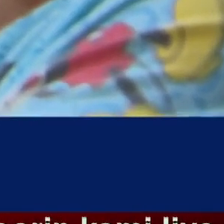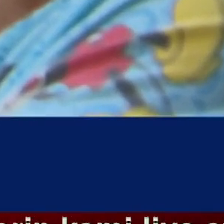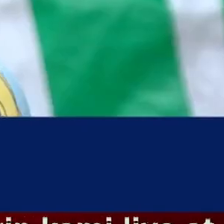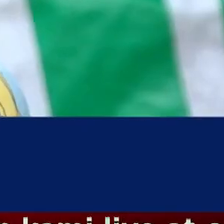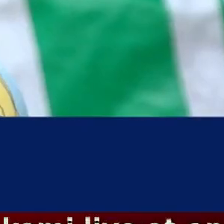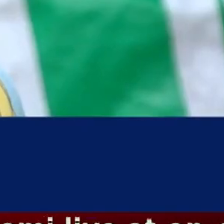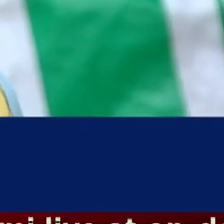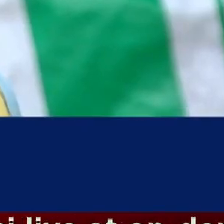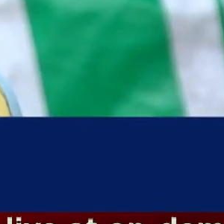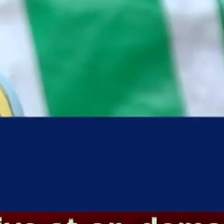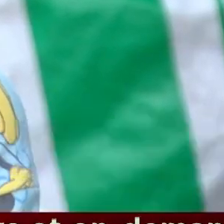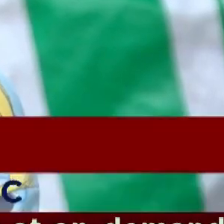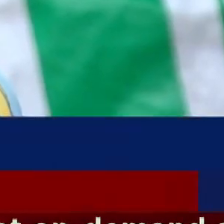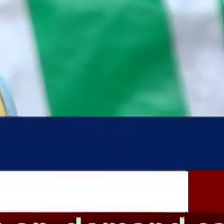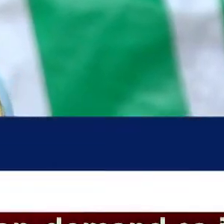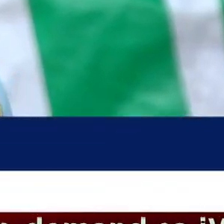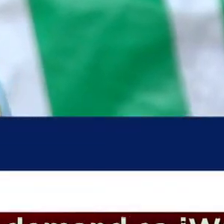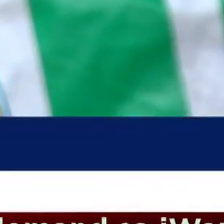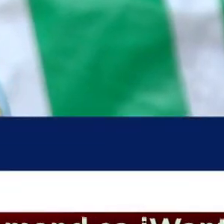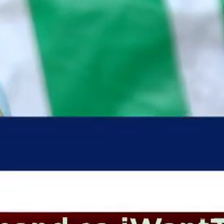operahan. Doon ko nalaman nga